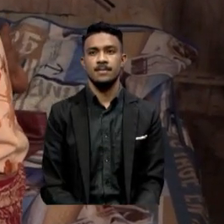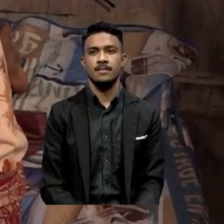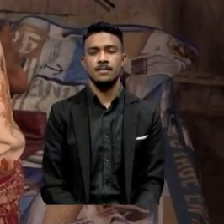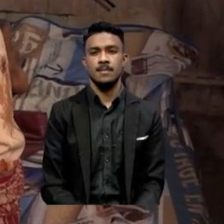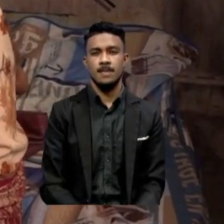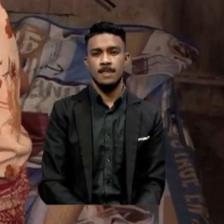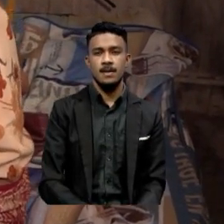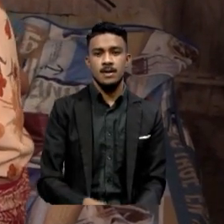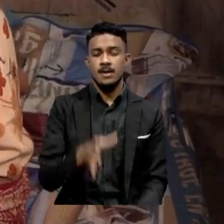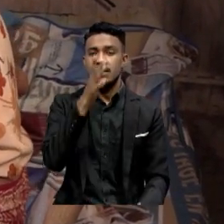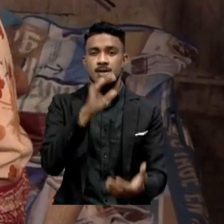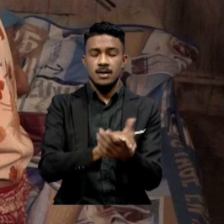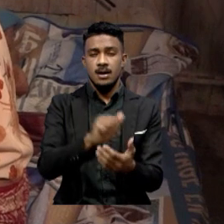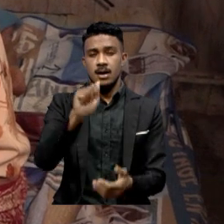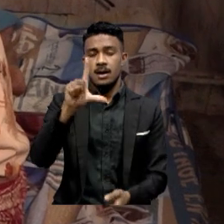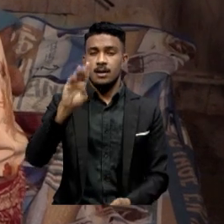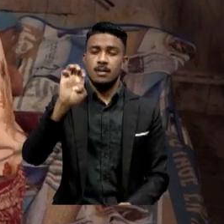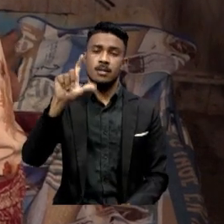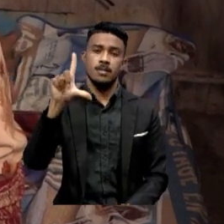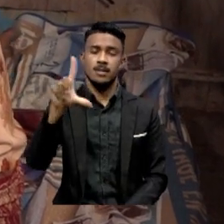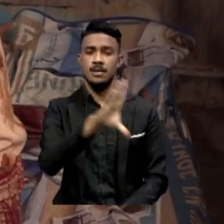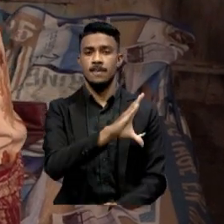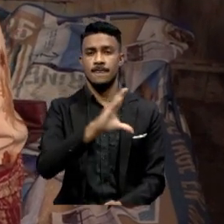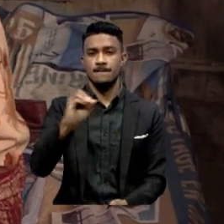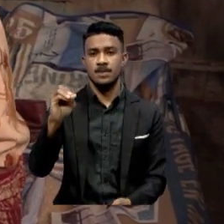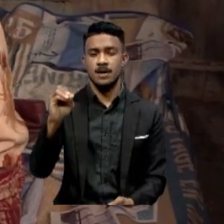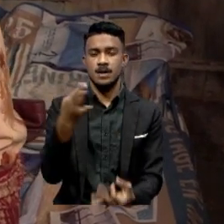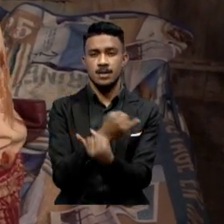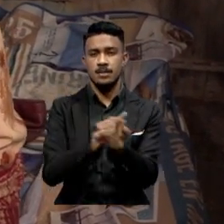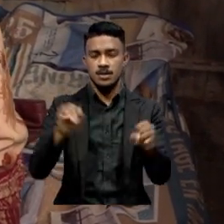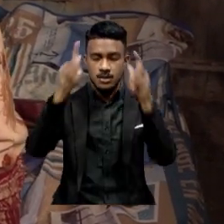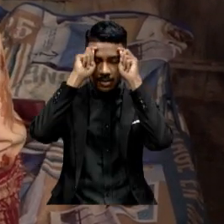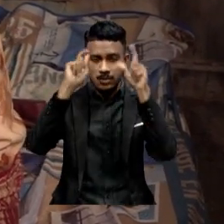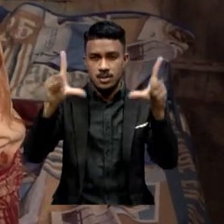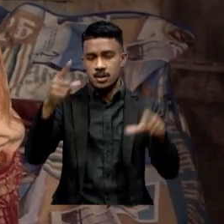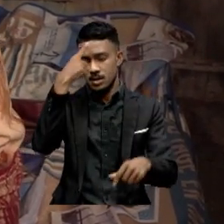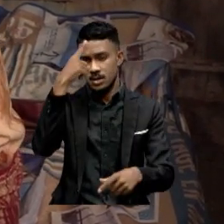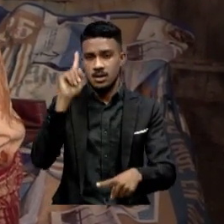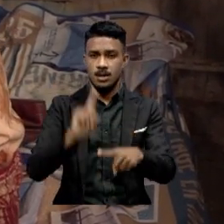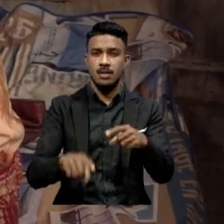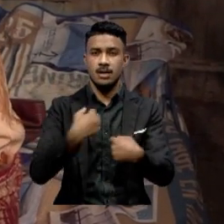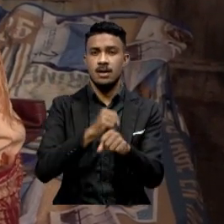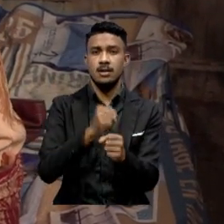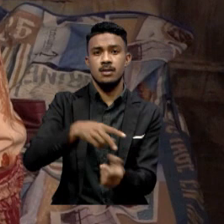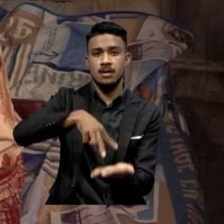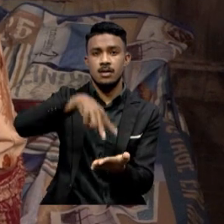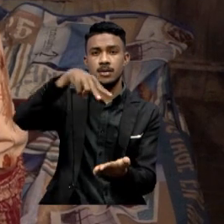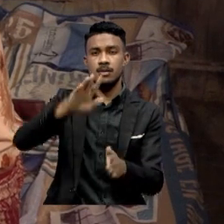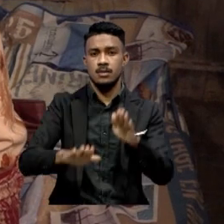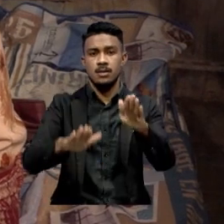Senyora Bel nini kanotak hahu moras iha inisio independensia Timor Leste no tang ne la bele hamrik no la orasi.